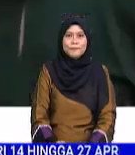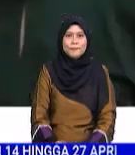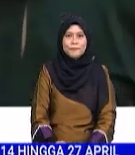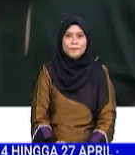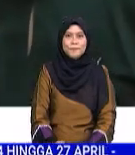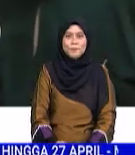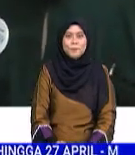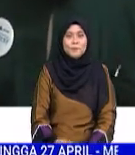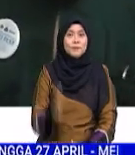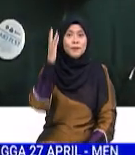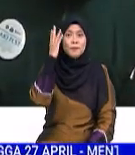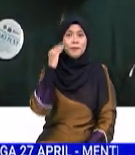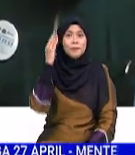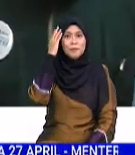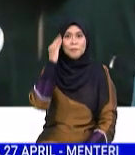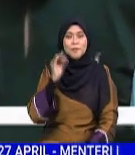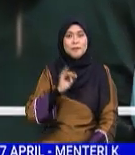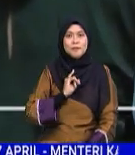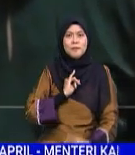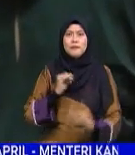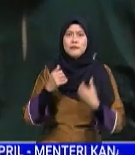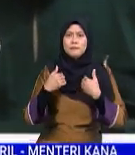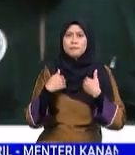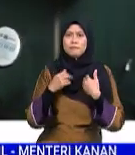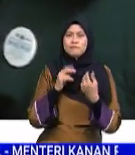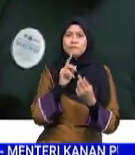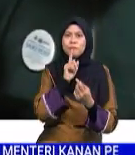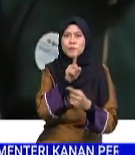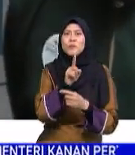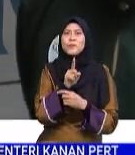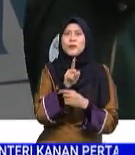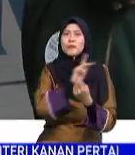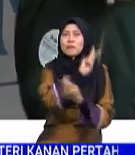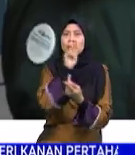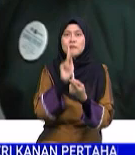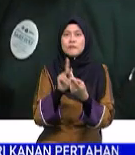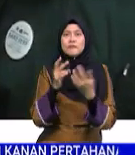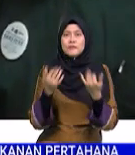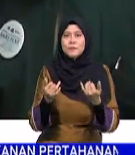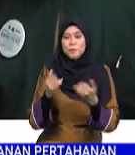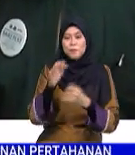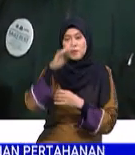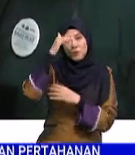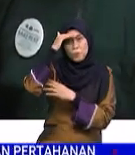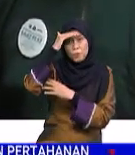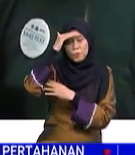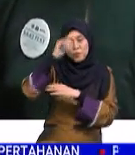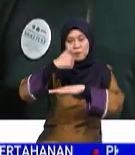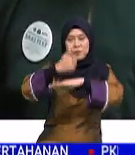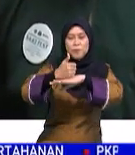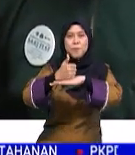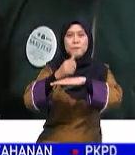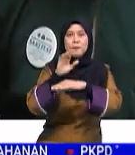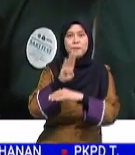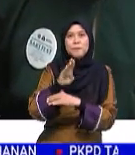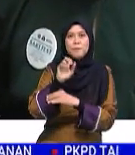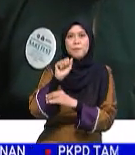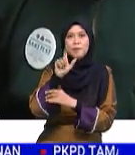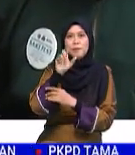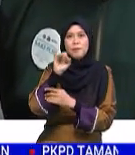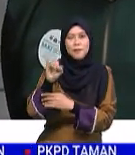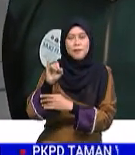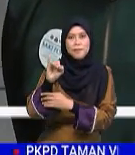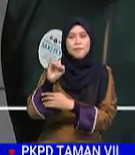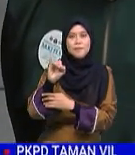dari pengalaman sayur ada kewajaran Joho untuk membina satu belah S1 Balai cerah yang baru yaitu